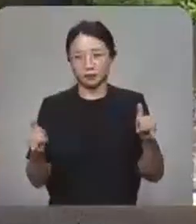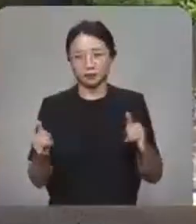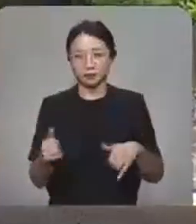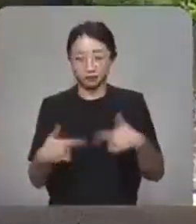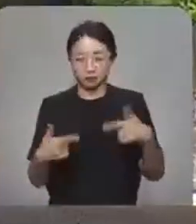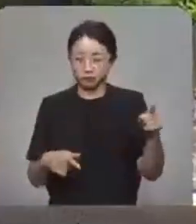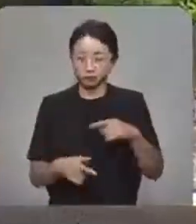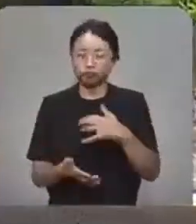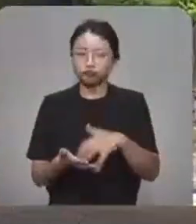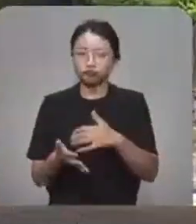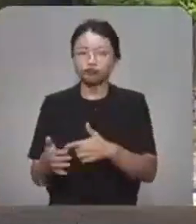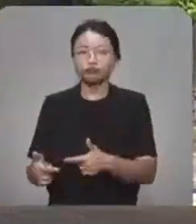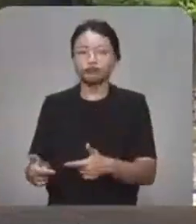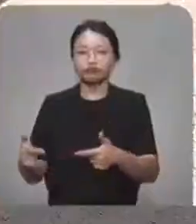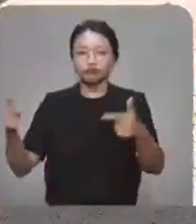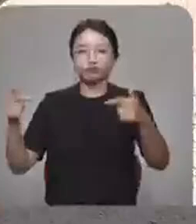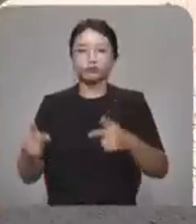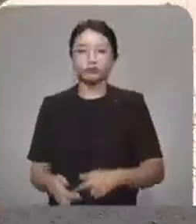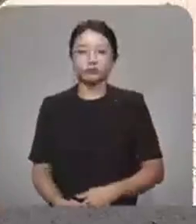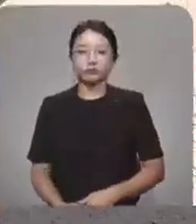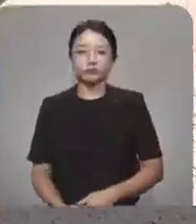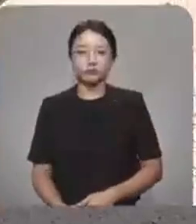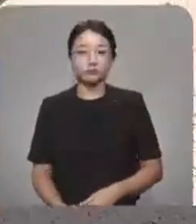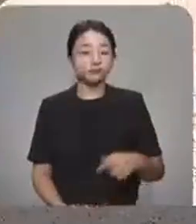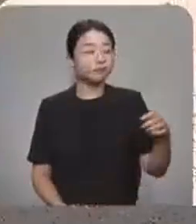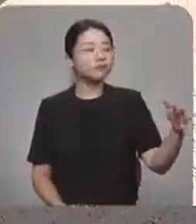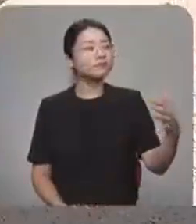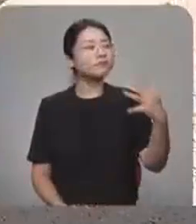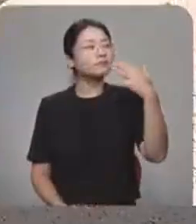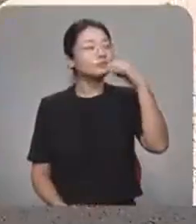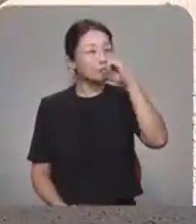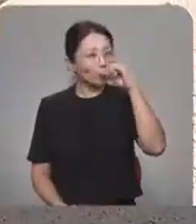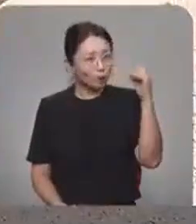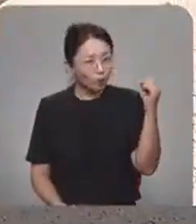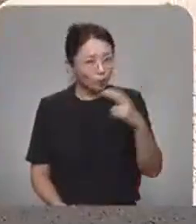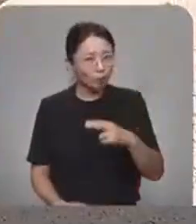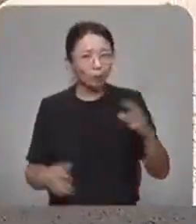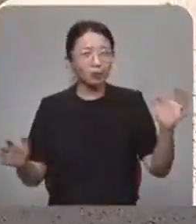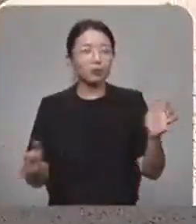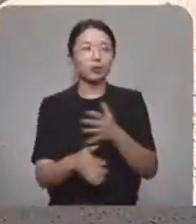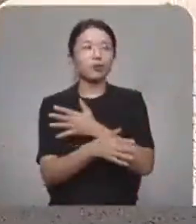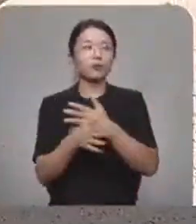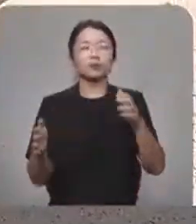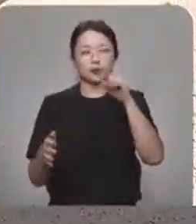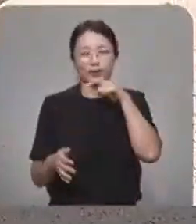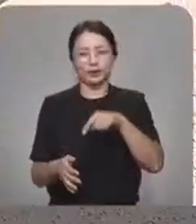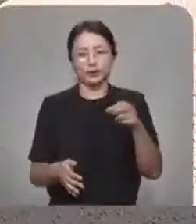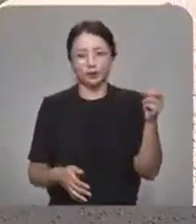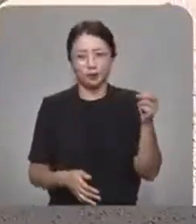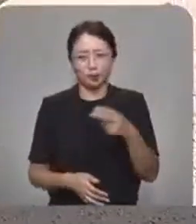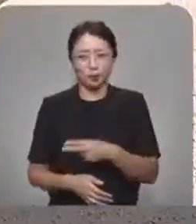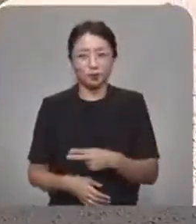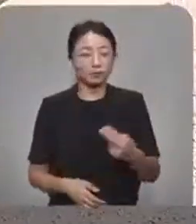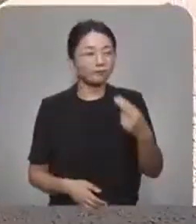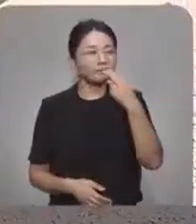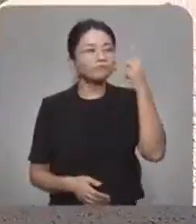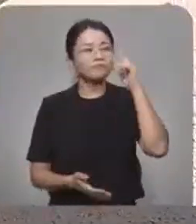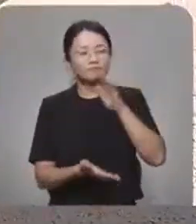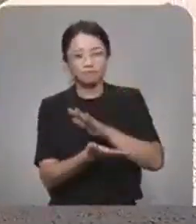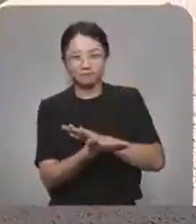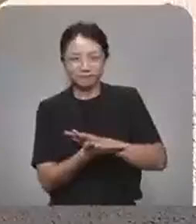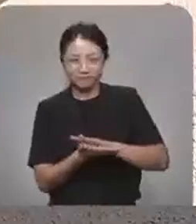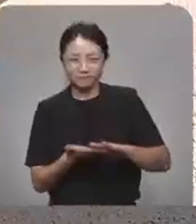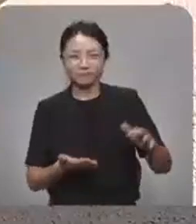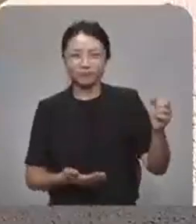보이고 있습니다. 소량이 너무 그냥 향긋하고 좋고요. 바람도 솔솔 부르니까 너무 더 좋고요. 아주 너무 공기가 맑고